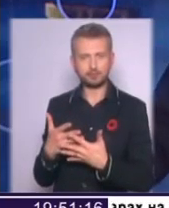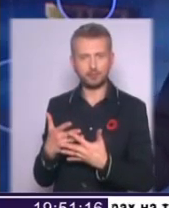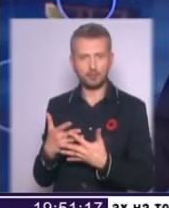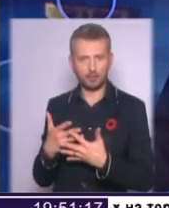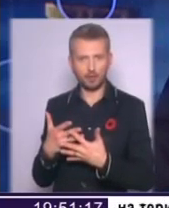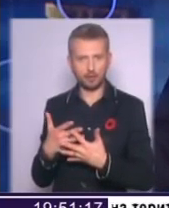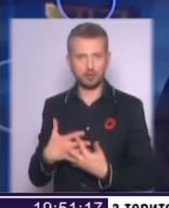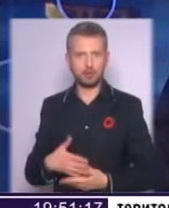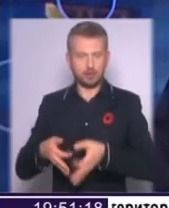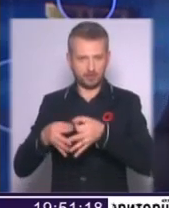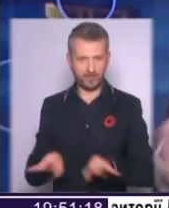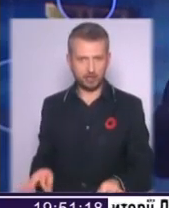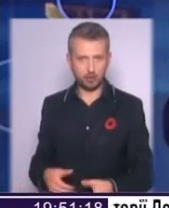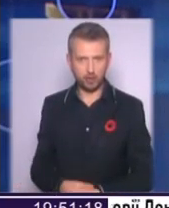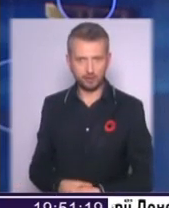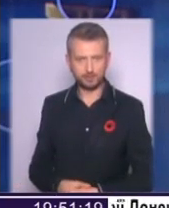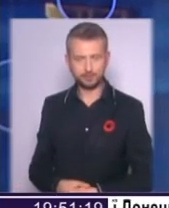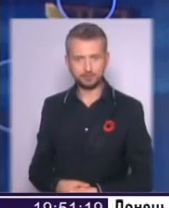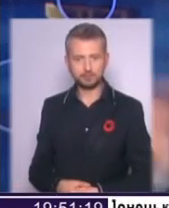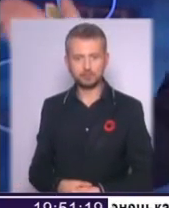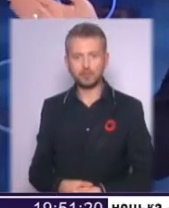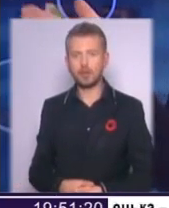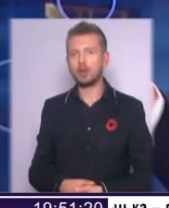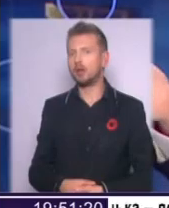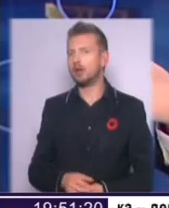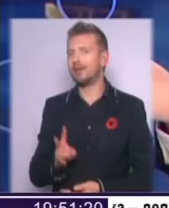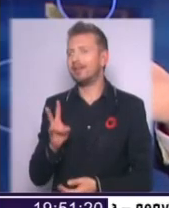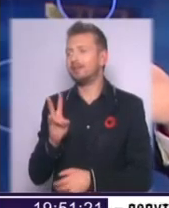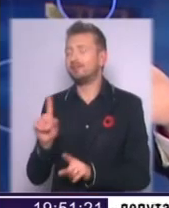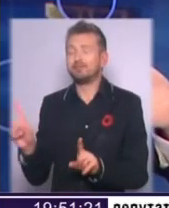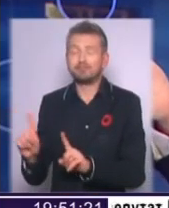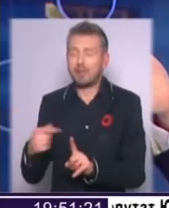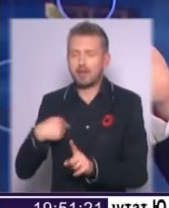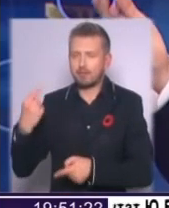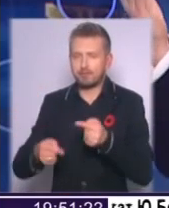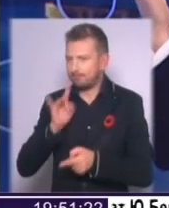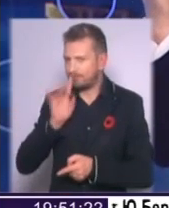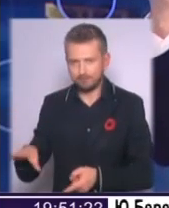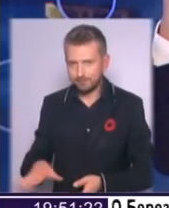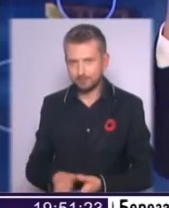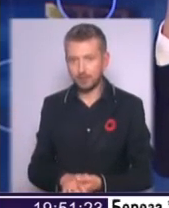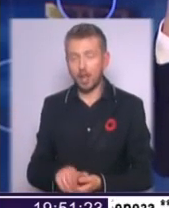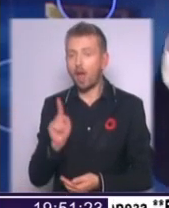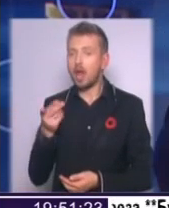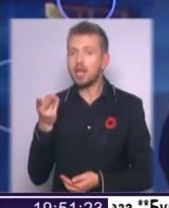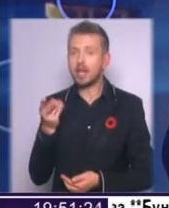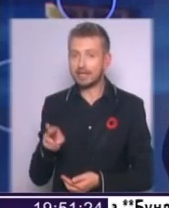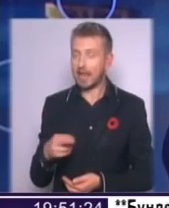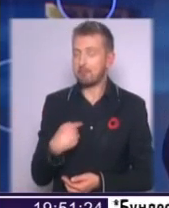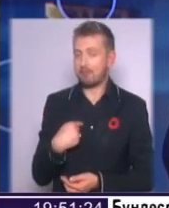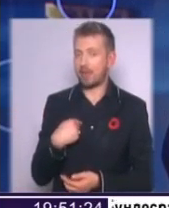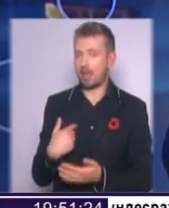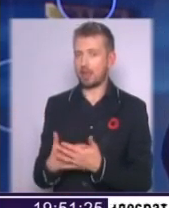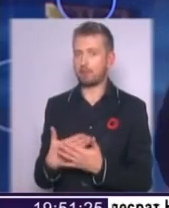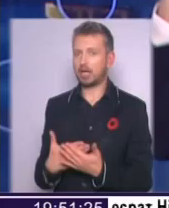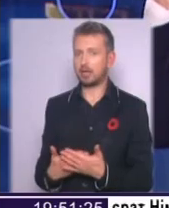то кажуть, плечі. Ні з чим сперечатися не збираюсь, але для мене, наприклад,